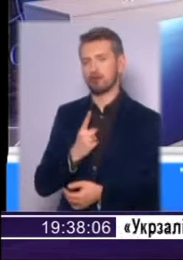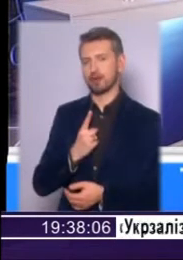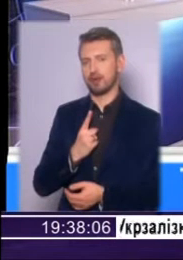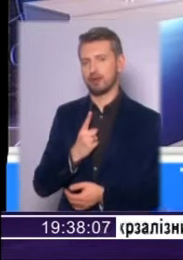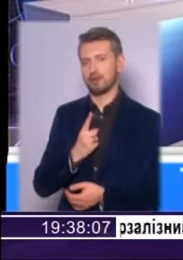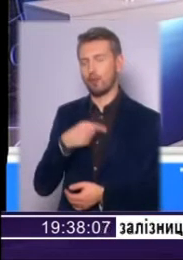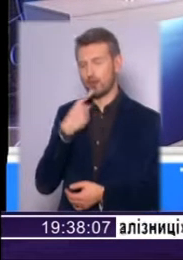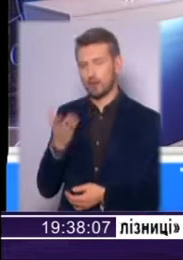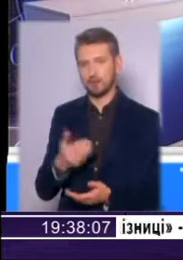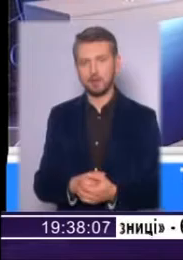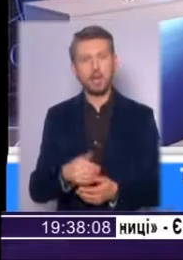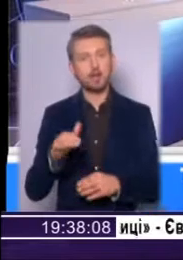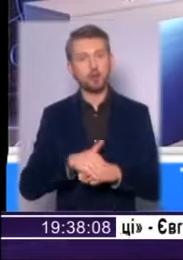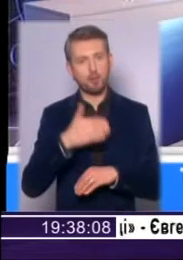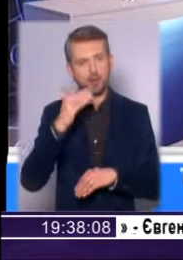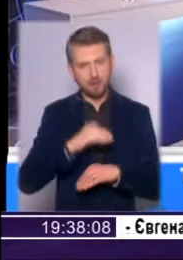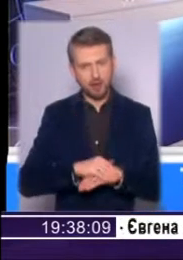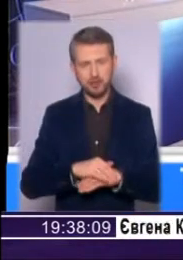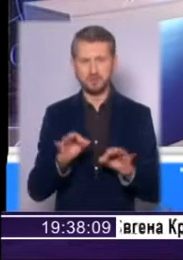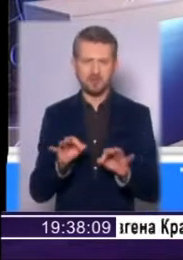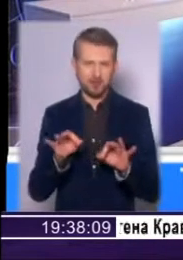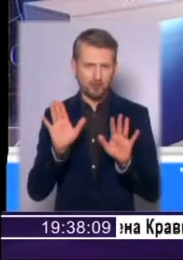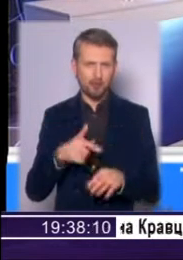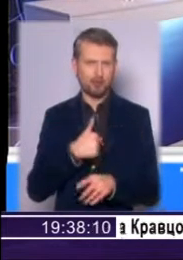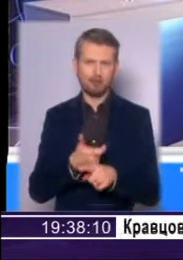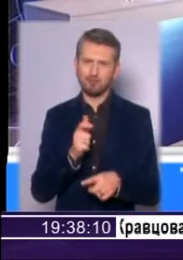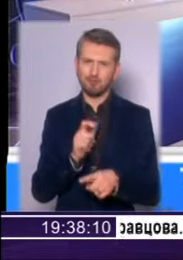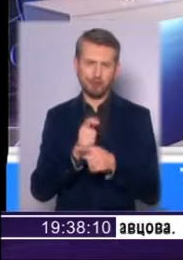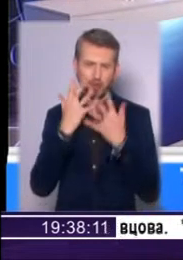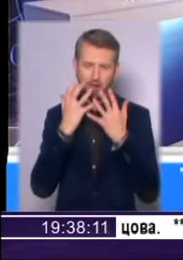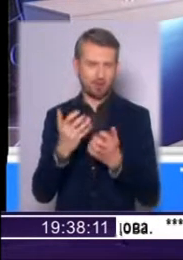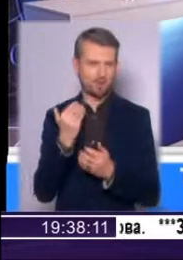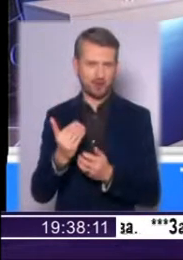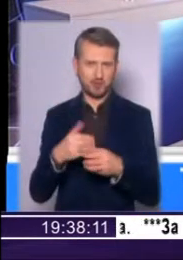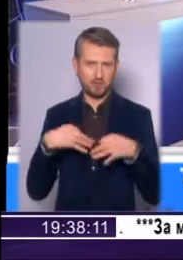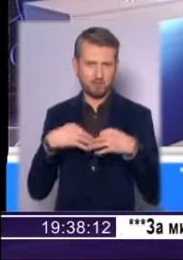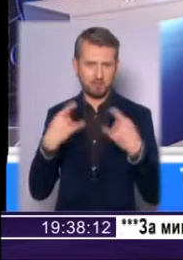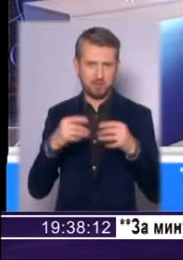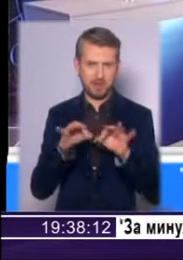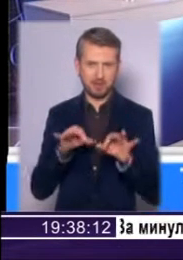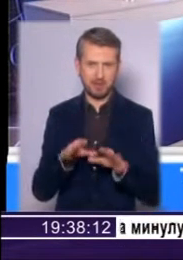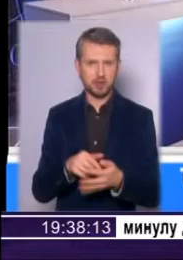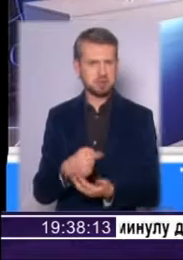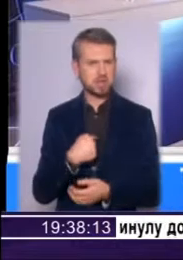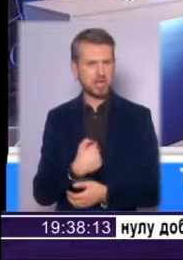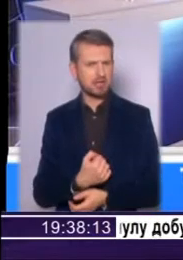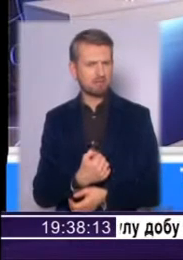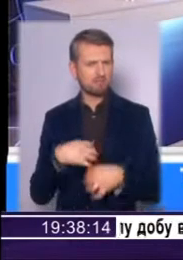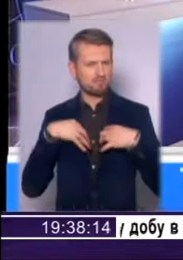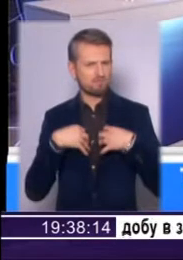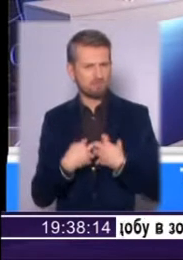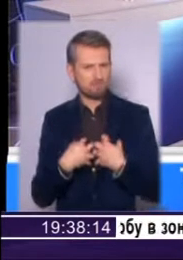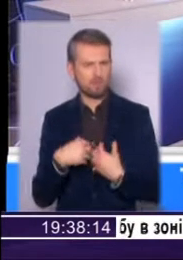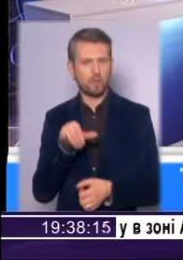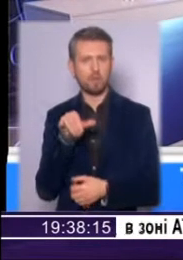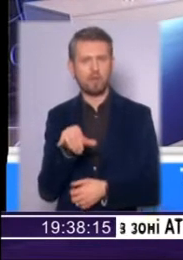ви в прямому ефірі. Добрий вечір. Добрий вечір. Нічого, я дуже люблю вашу передачу. Дякую, дякую. Єдине, що мене засмутило в вашій передачі, у вас